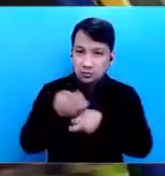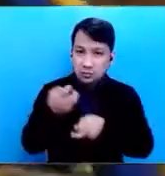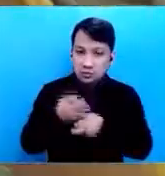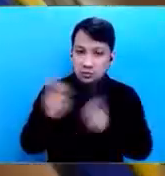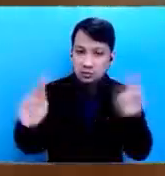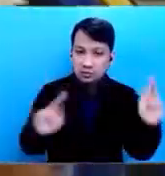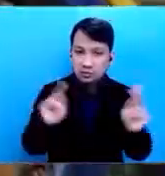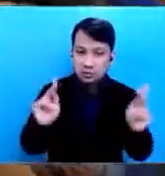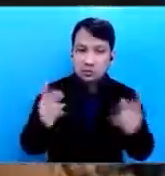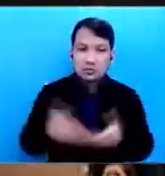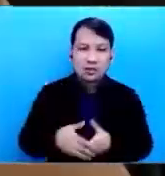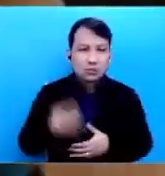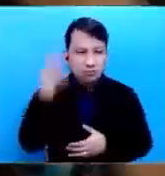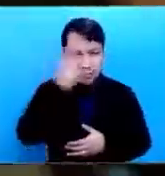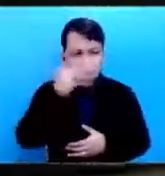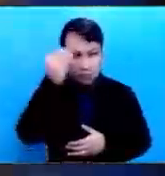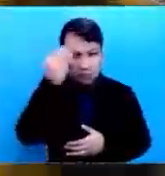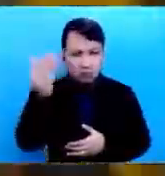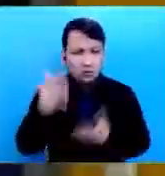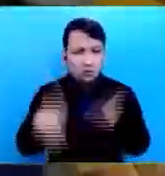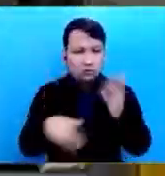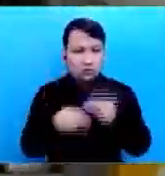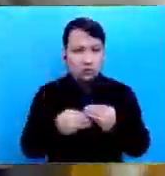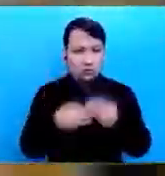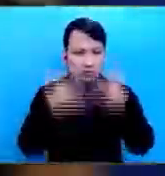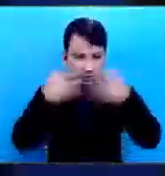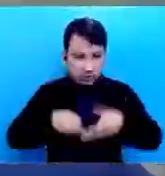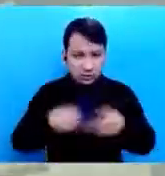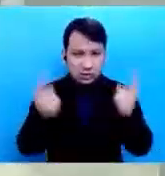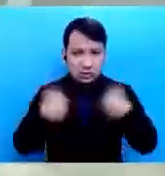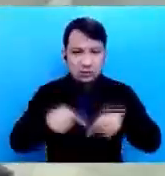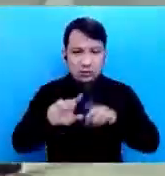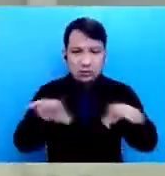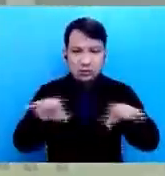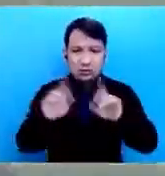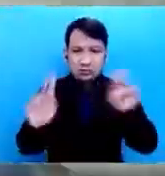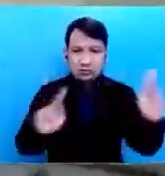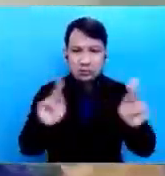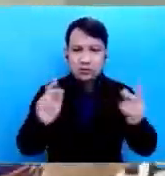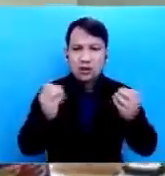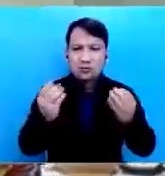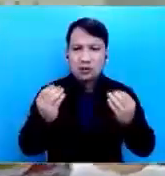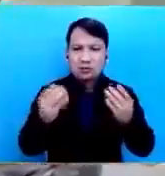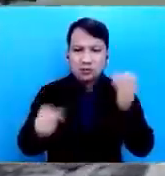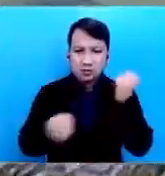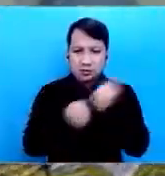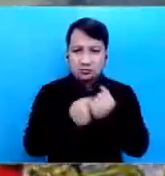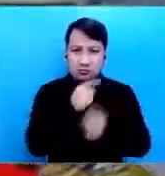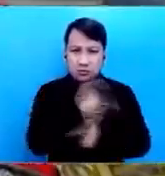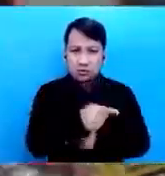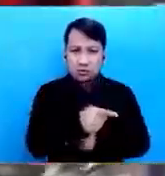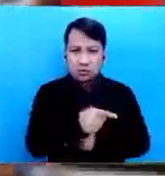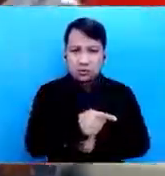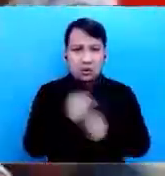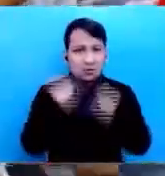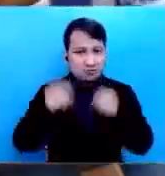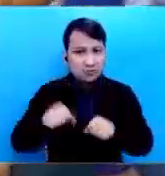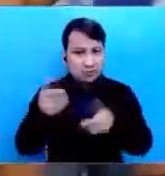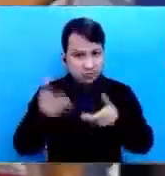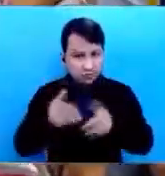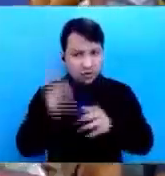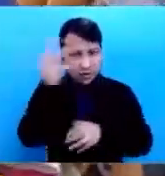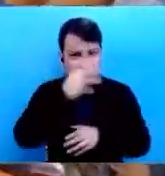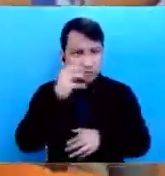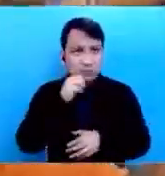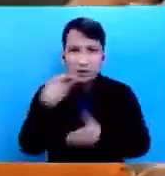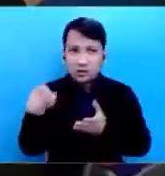Pero nangangamba rin daw si Orme sa magiging epekto nito sa taong bayan, lalo na't marami ngayon nagkasabing lusot naman pala sa batas kapag hindi